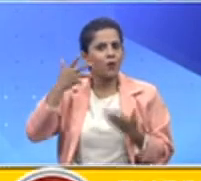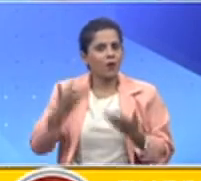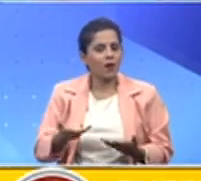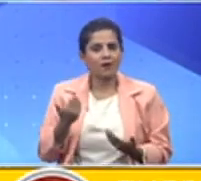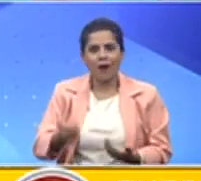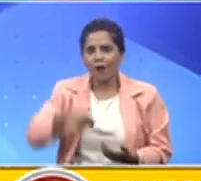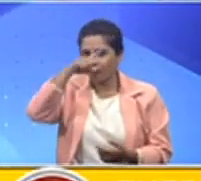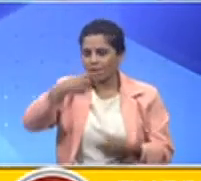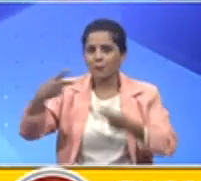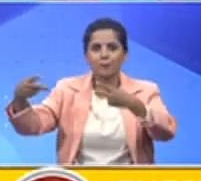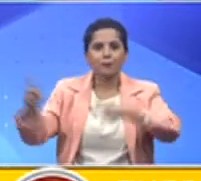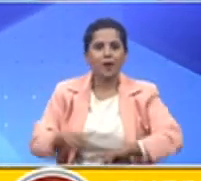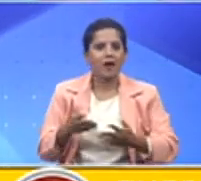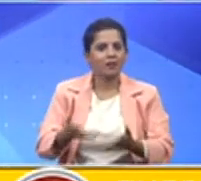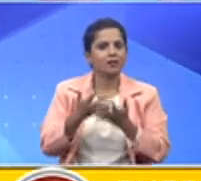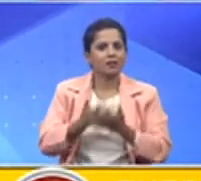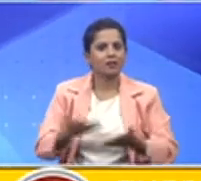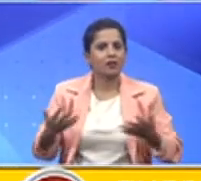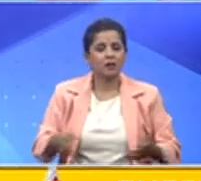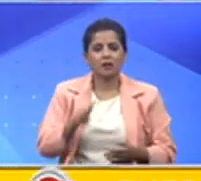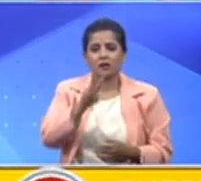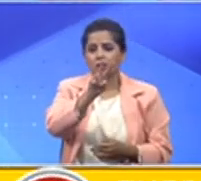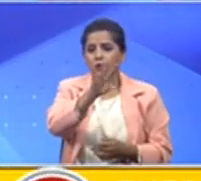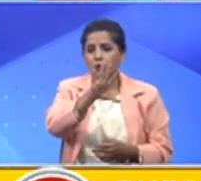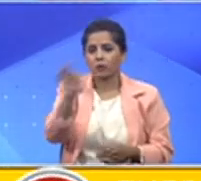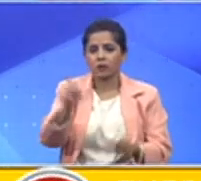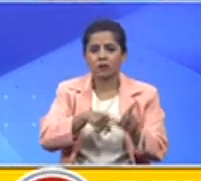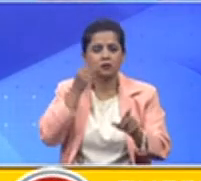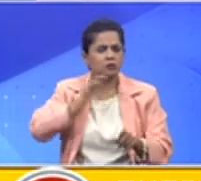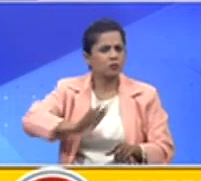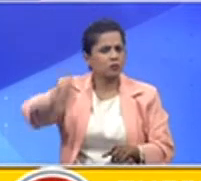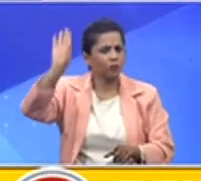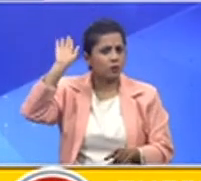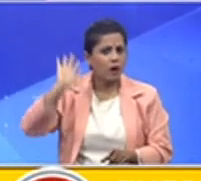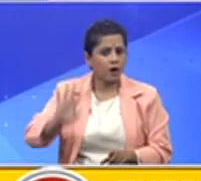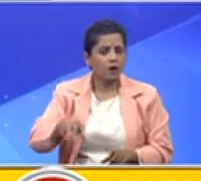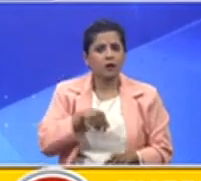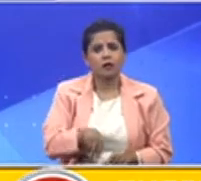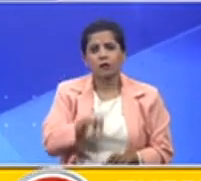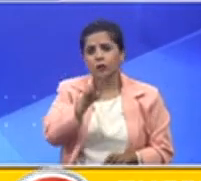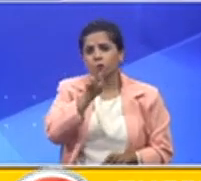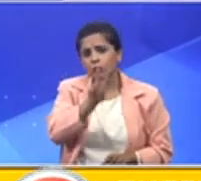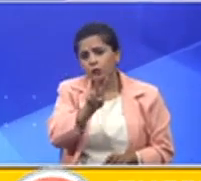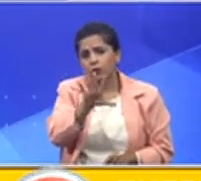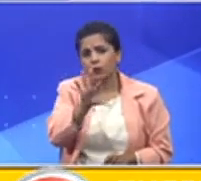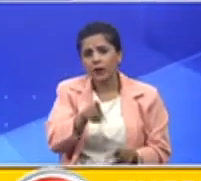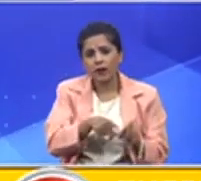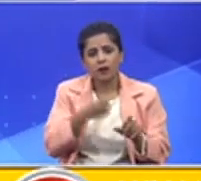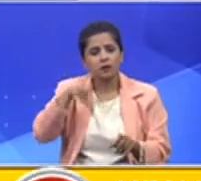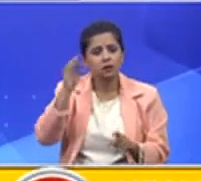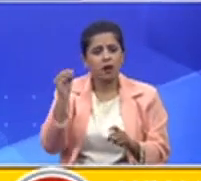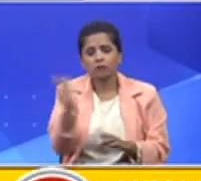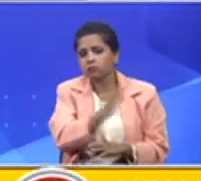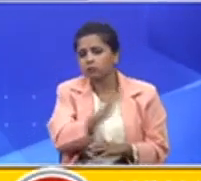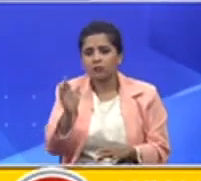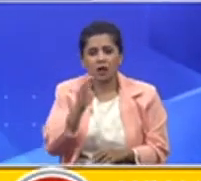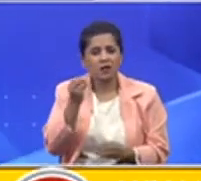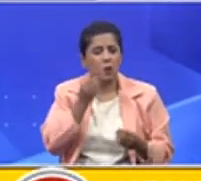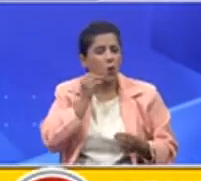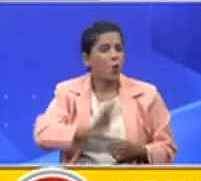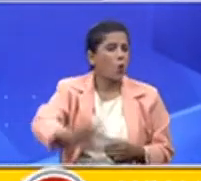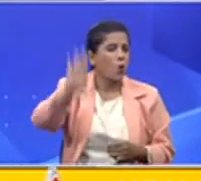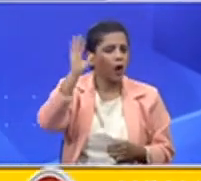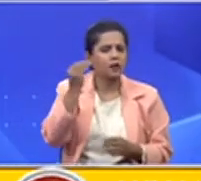लवटी ये कलाकृतियां डाई हजार साल से लेकर डाई सो साल तक पुरानी है, आपको यह भी